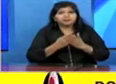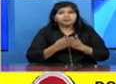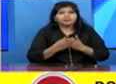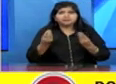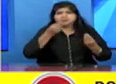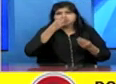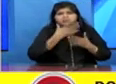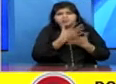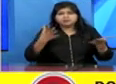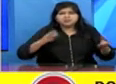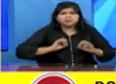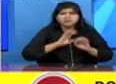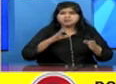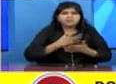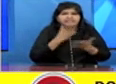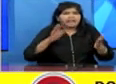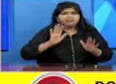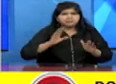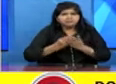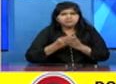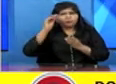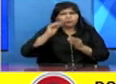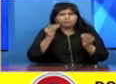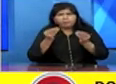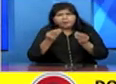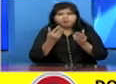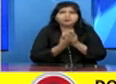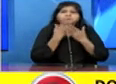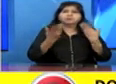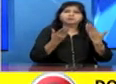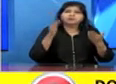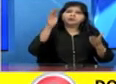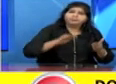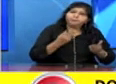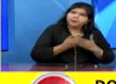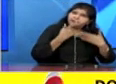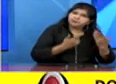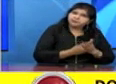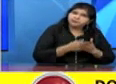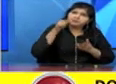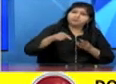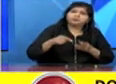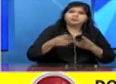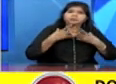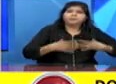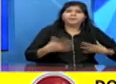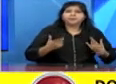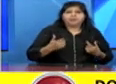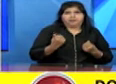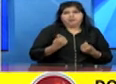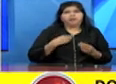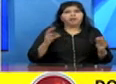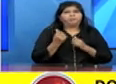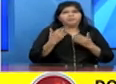डिसीज है वो ज्यादा सीरियस डिसीज नहीं है सर, वो माइल्ड डिसीज है और वो पेशेंट लोग काफी अच्छे हो